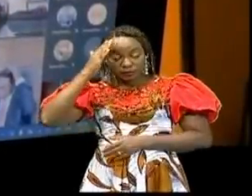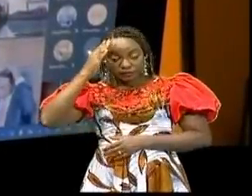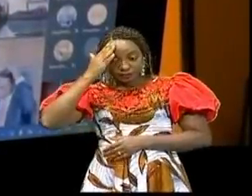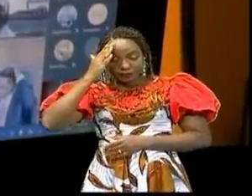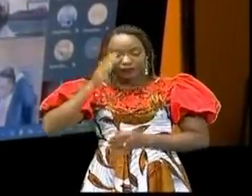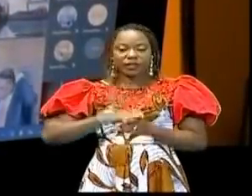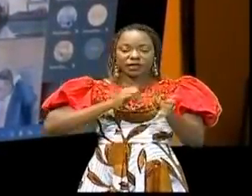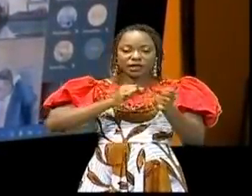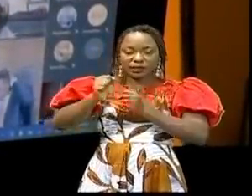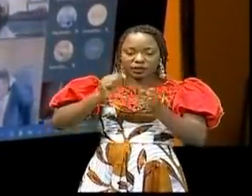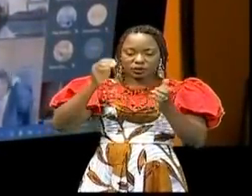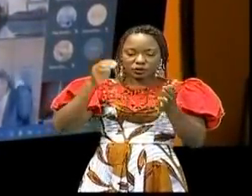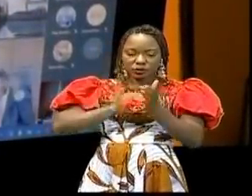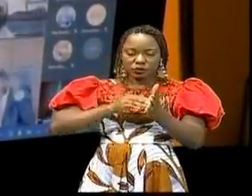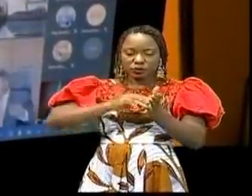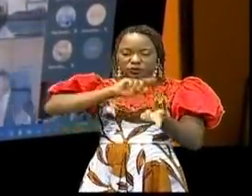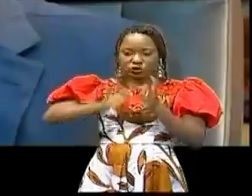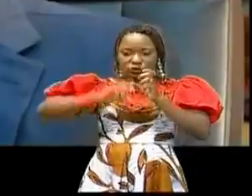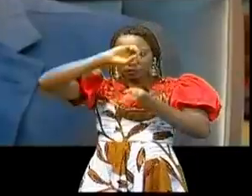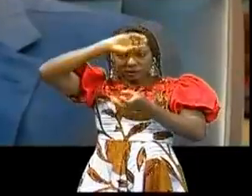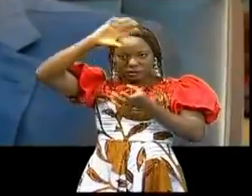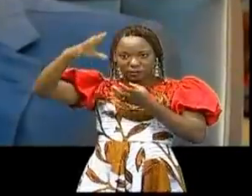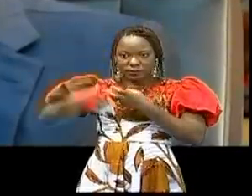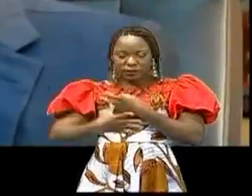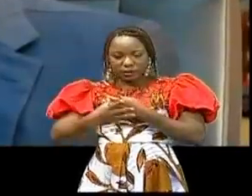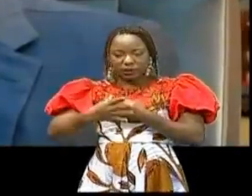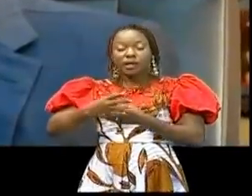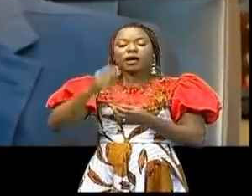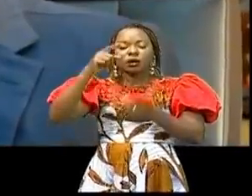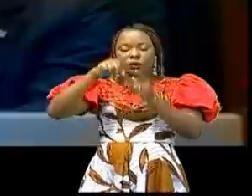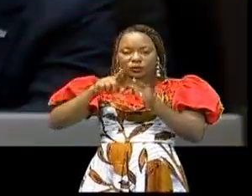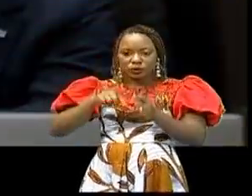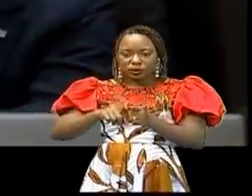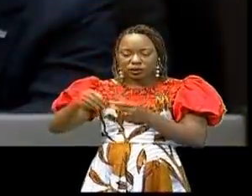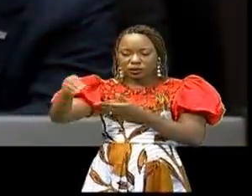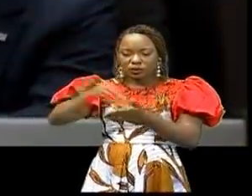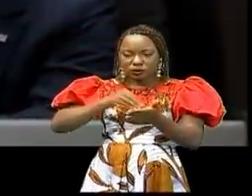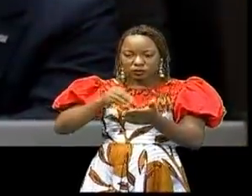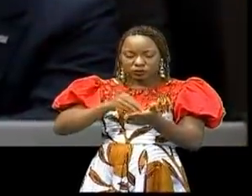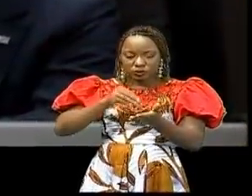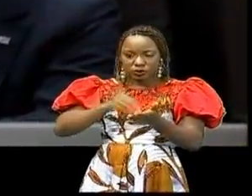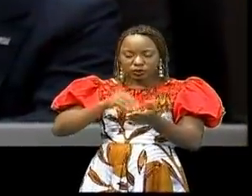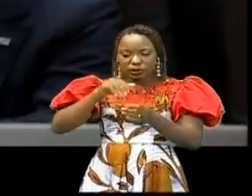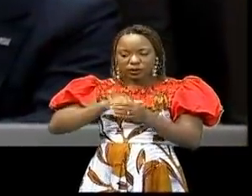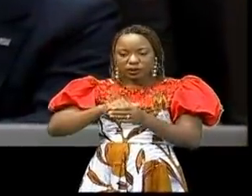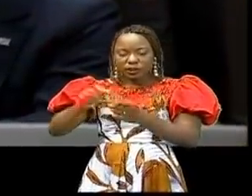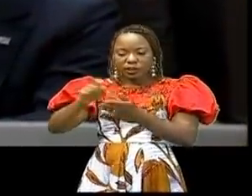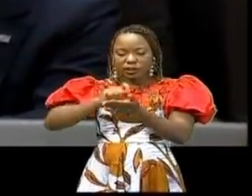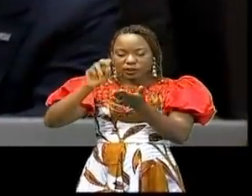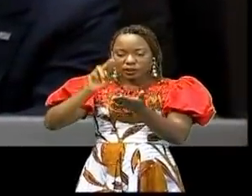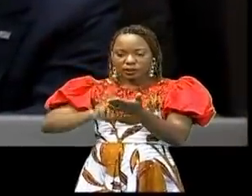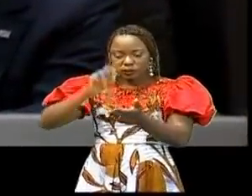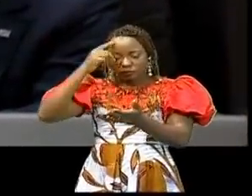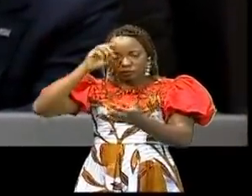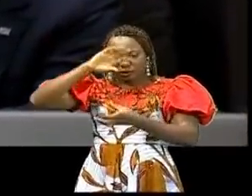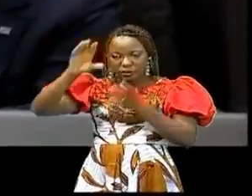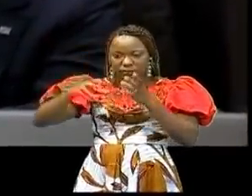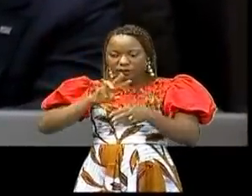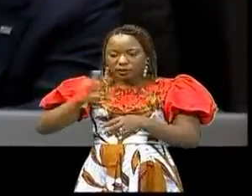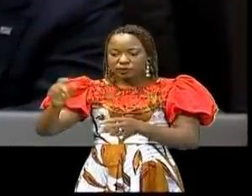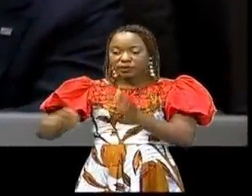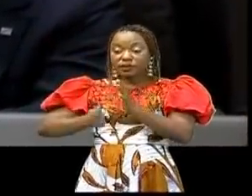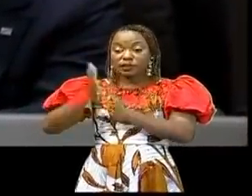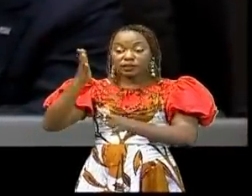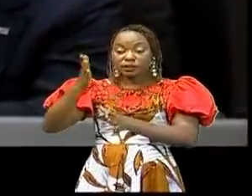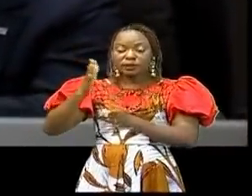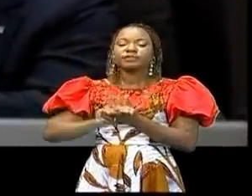la lutte contre le changement climatique, la contribution déterminée au niveau national au titre de l'accord de Paris sur le climat de 2015.